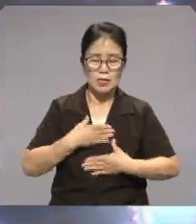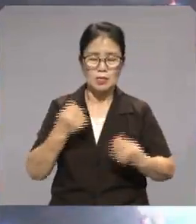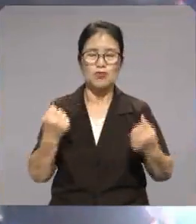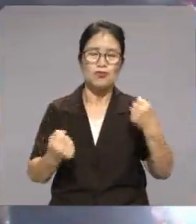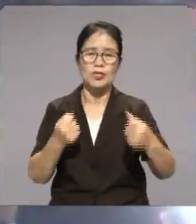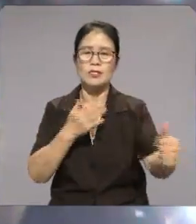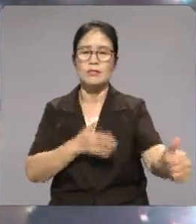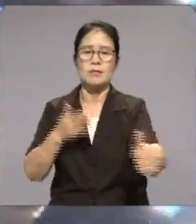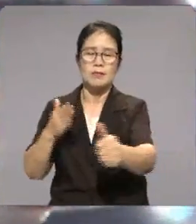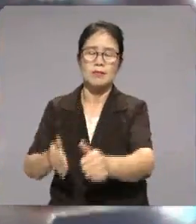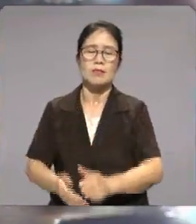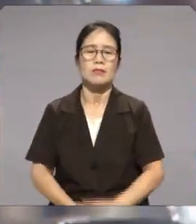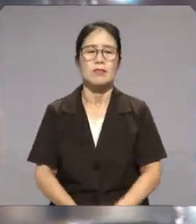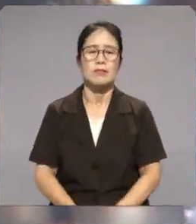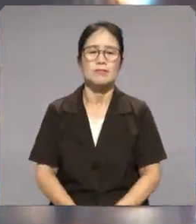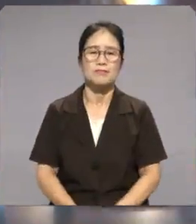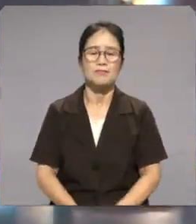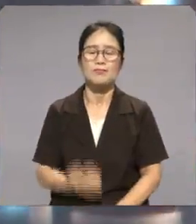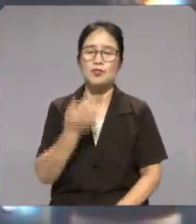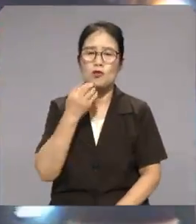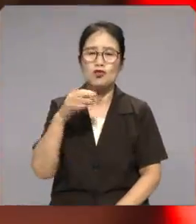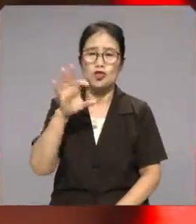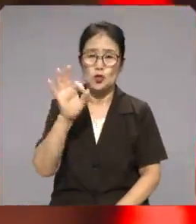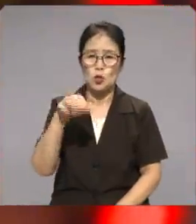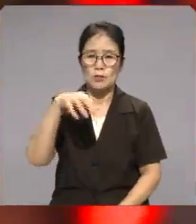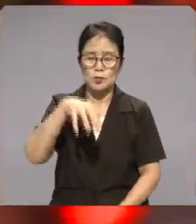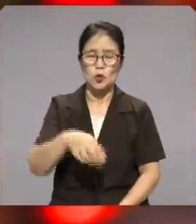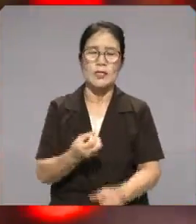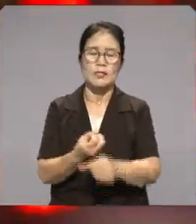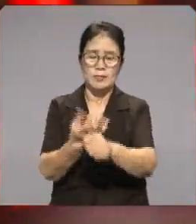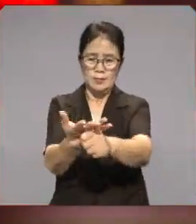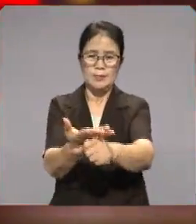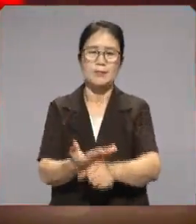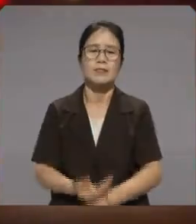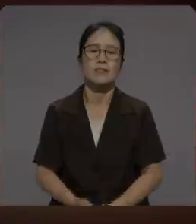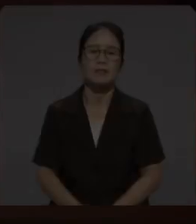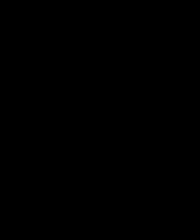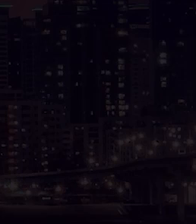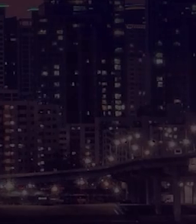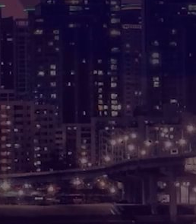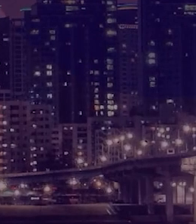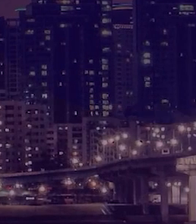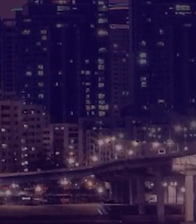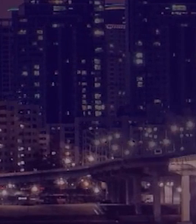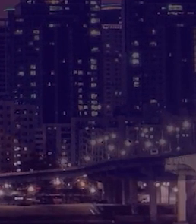안전 운행하셔야겠습니다. 지금까지 서울요금소에서 OBS 전하린입니다.